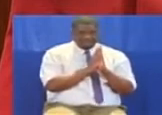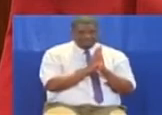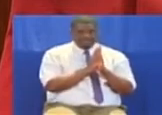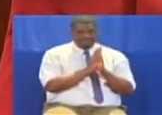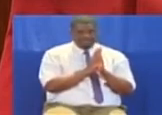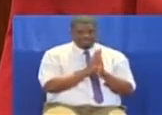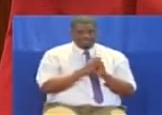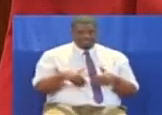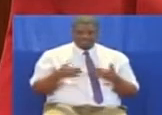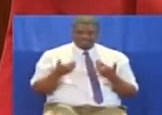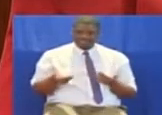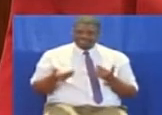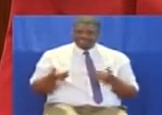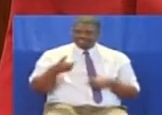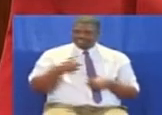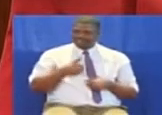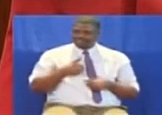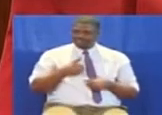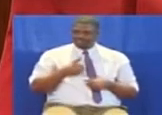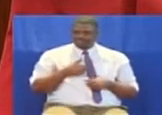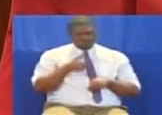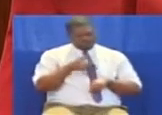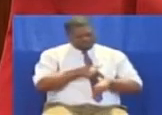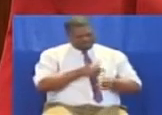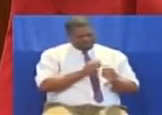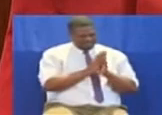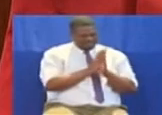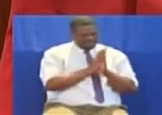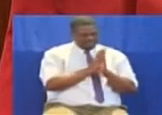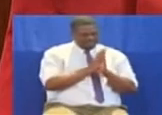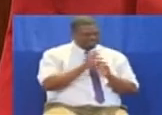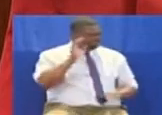Sasa wakati na sali sijasikia chochote,